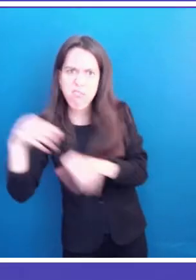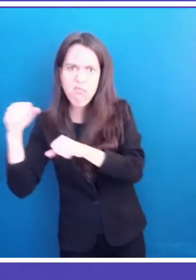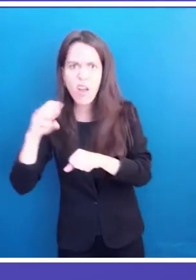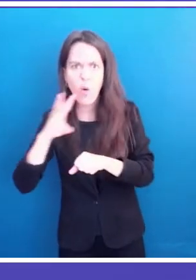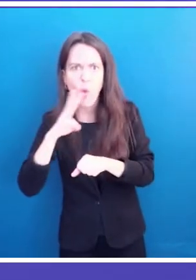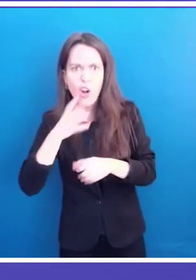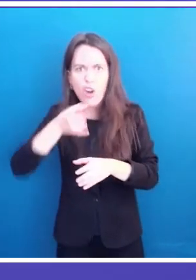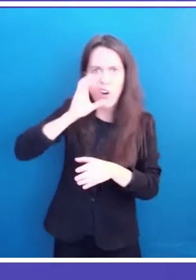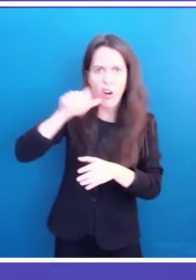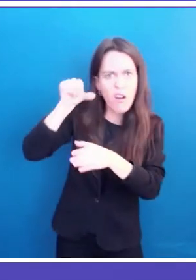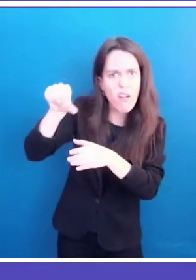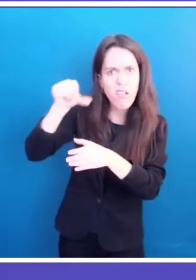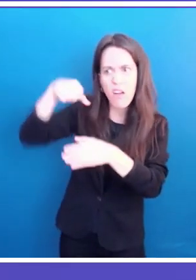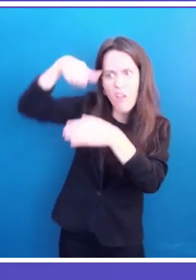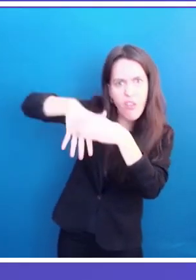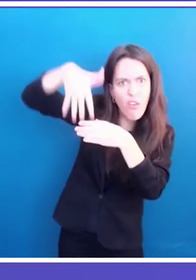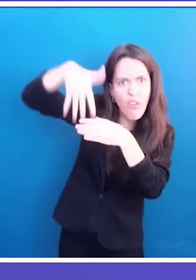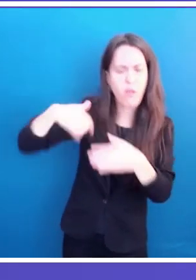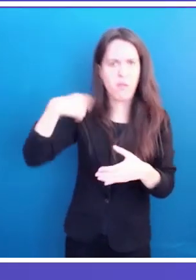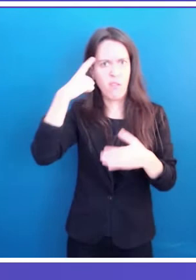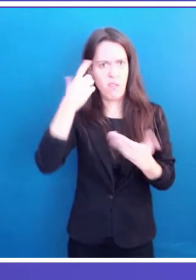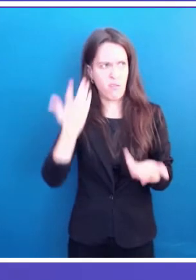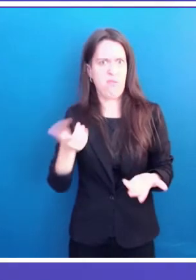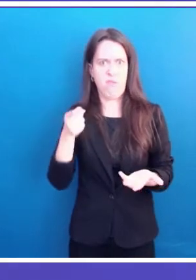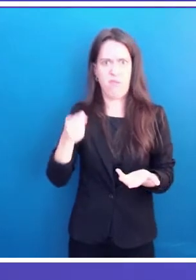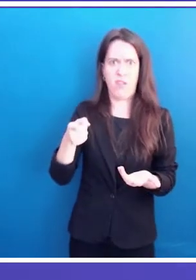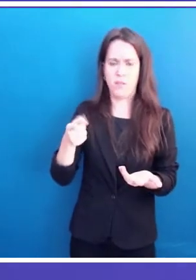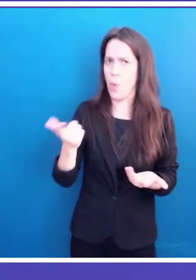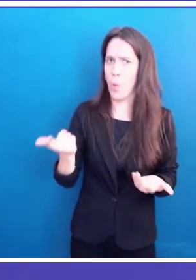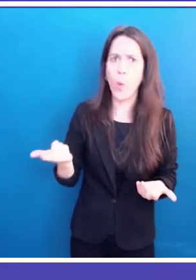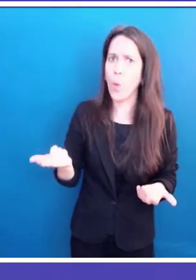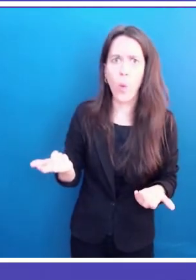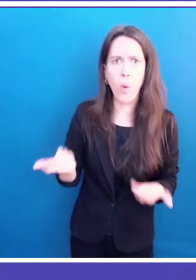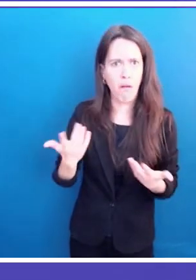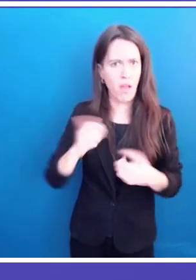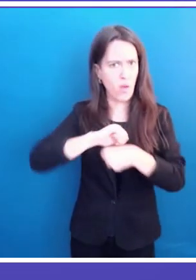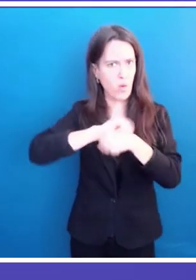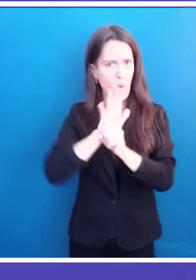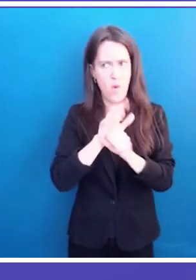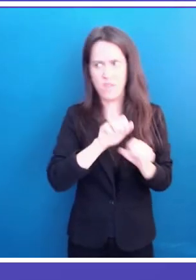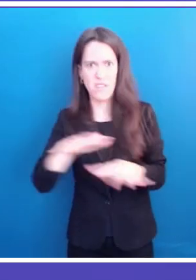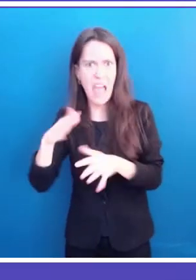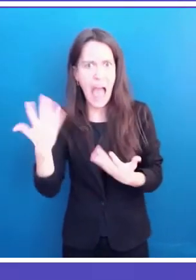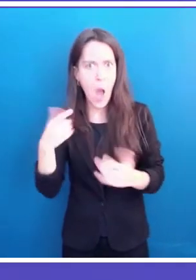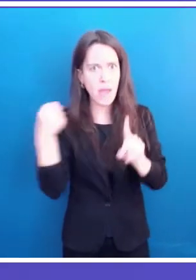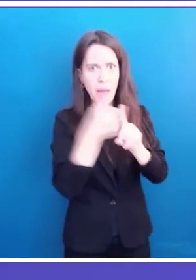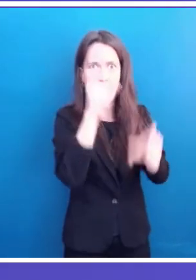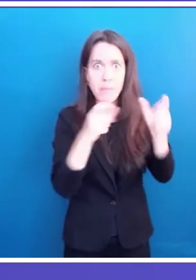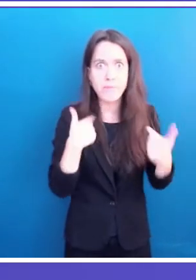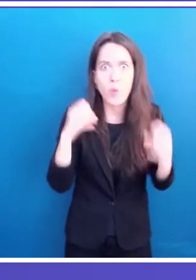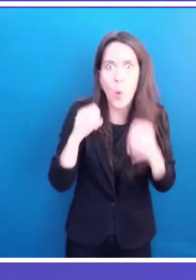لأنها برهنت عن نتائجها السلبية على كل الفئات الهشة. لابد من الاستفادة من الاقتصاد